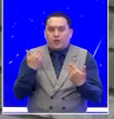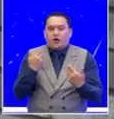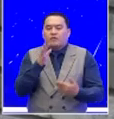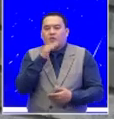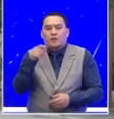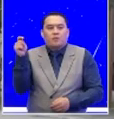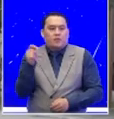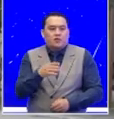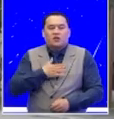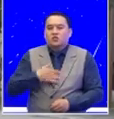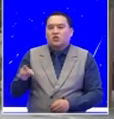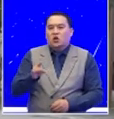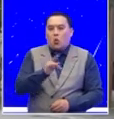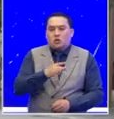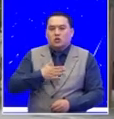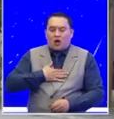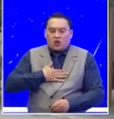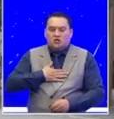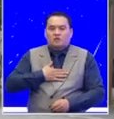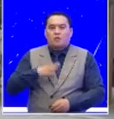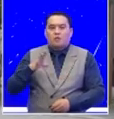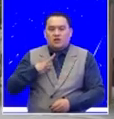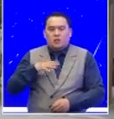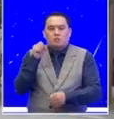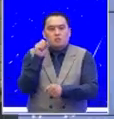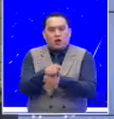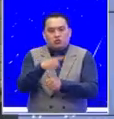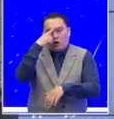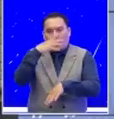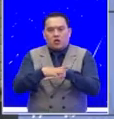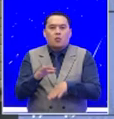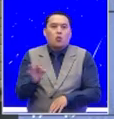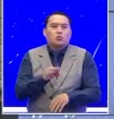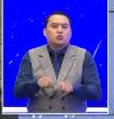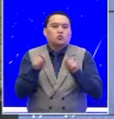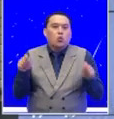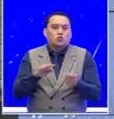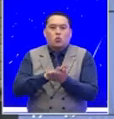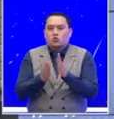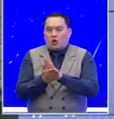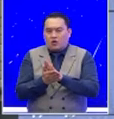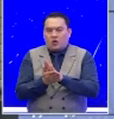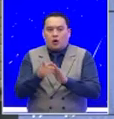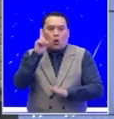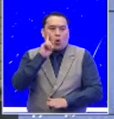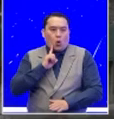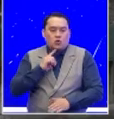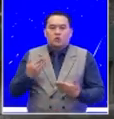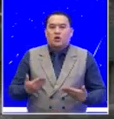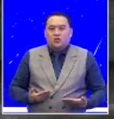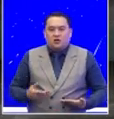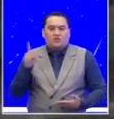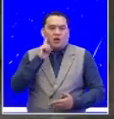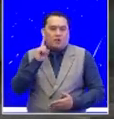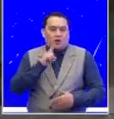период пребывания в нашем регионе для наших соотечественников по поручению Акима области созданы все условия для комфортного проживания на